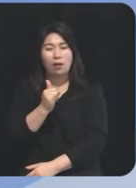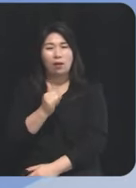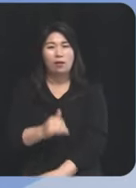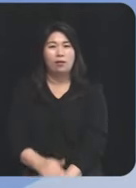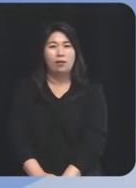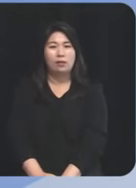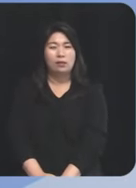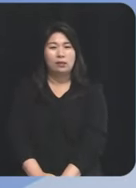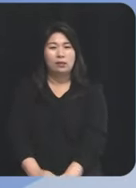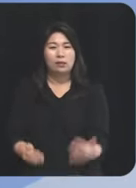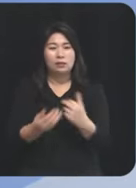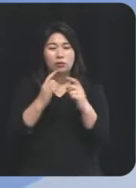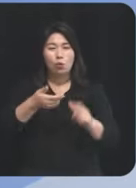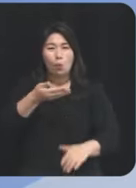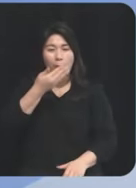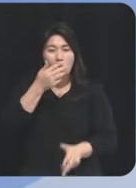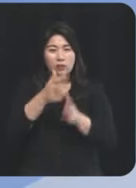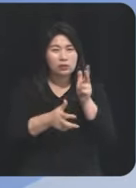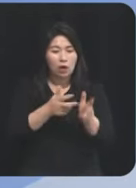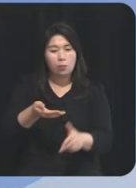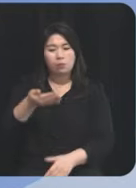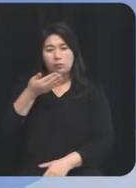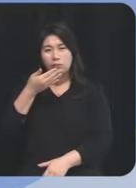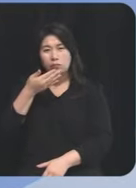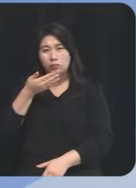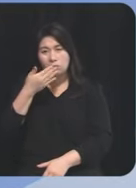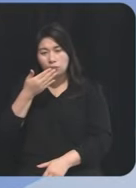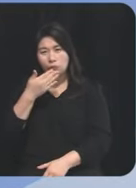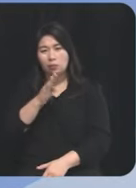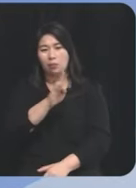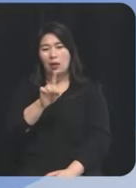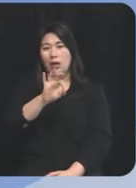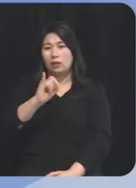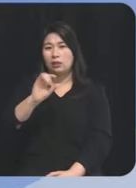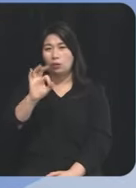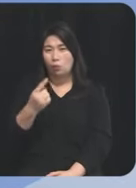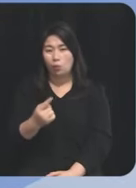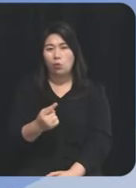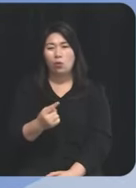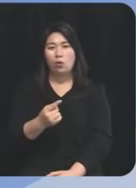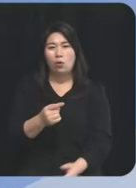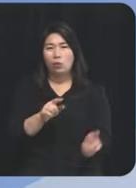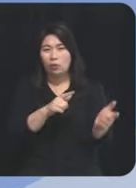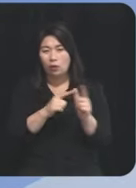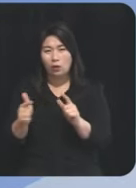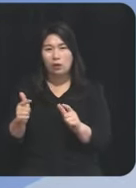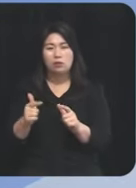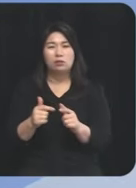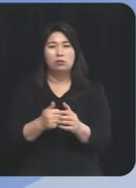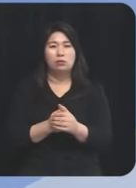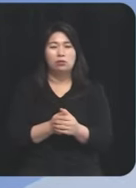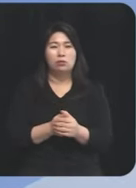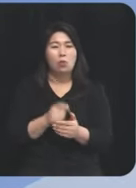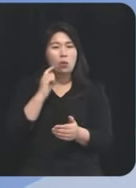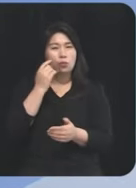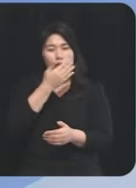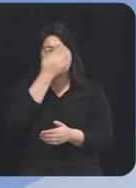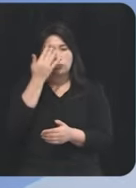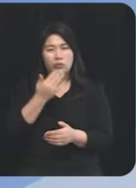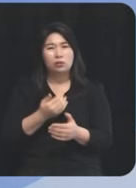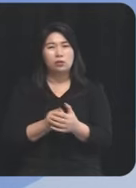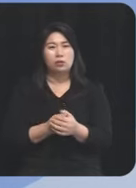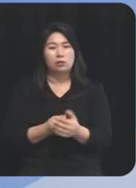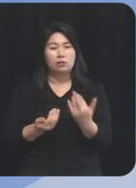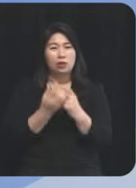있겠습니다. 제조형 먹거리 산업, 식품 산업, 바이오 산업, 향장 산업, 항로화 산업, 뷰티 산업